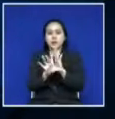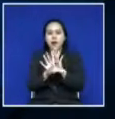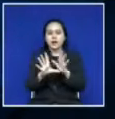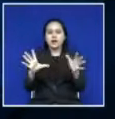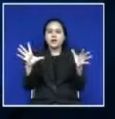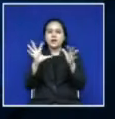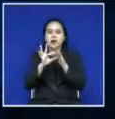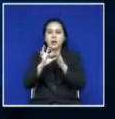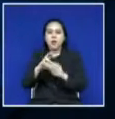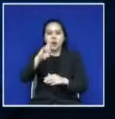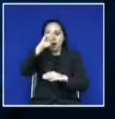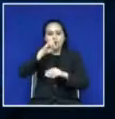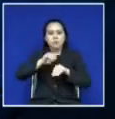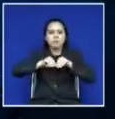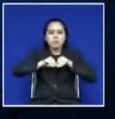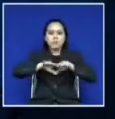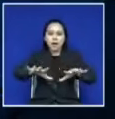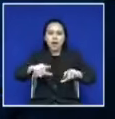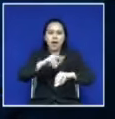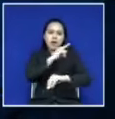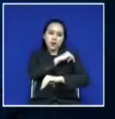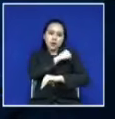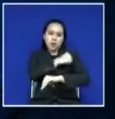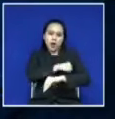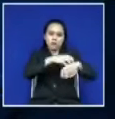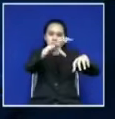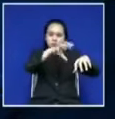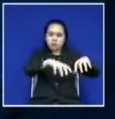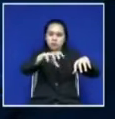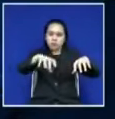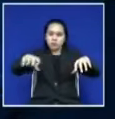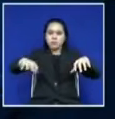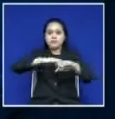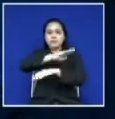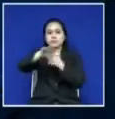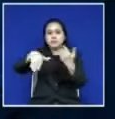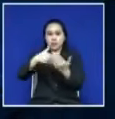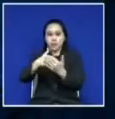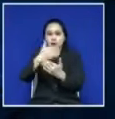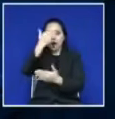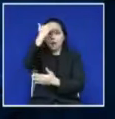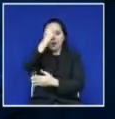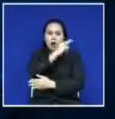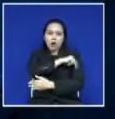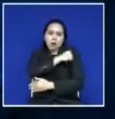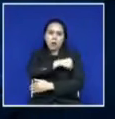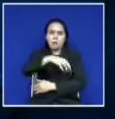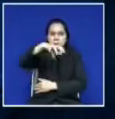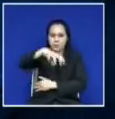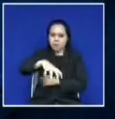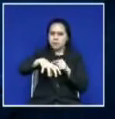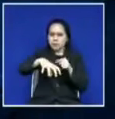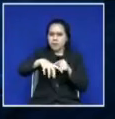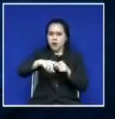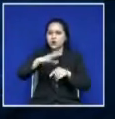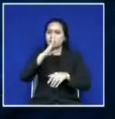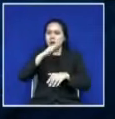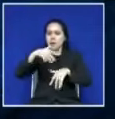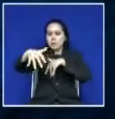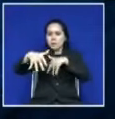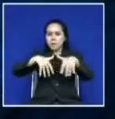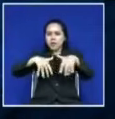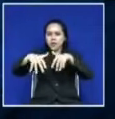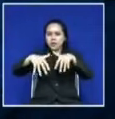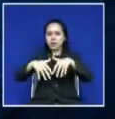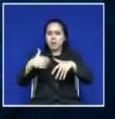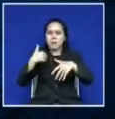ในสถาบันในสถานพยาบาลทุกแห่งนะครับซึ่งสถานพยาบาลก็จะคงจะเป็นแหล่งที่จะต้องดูแลประชาชนที่มีเรื่องของปัญ